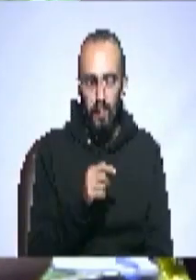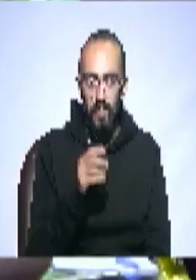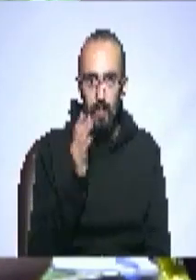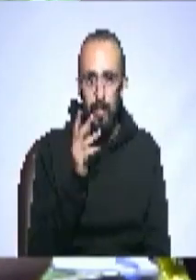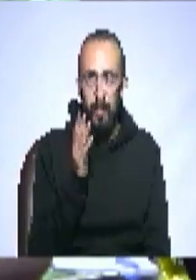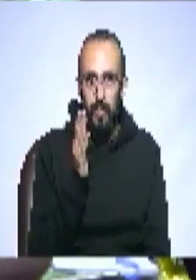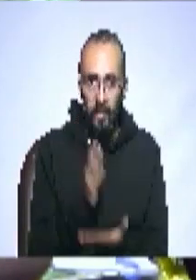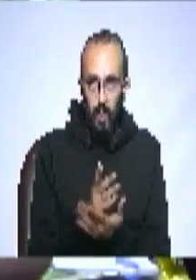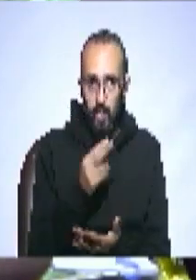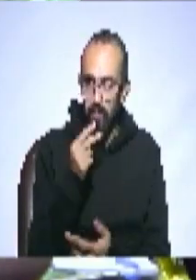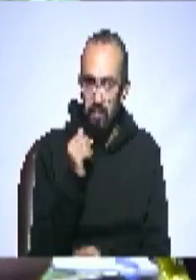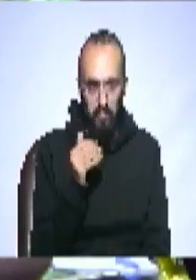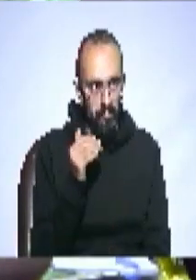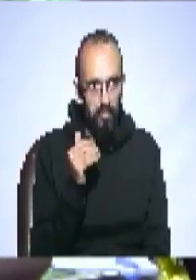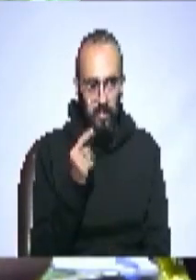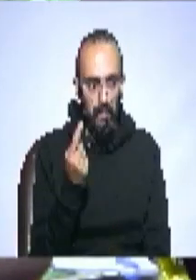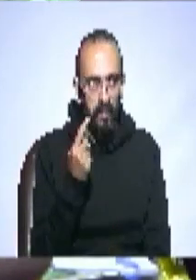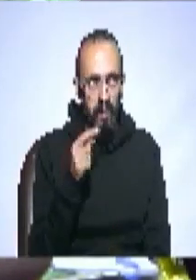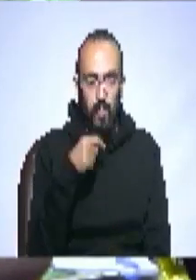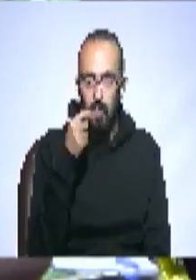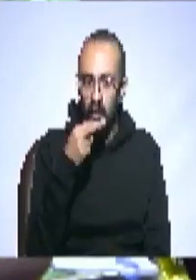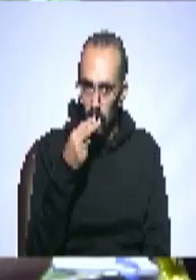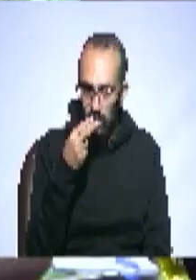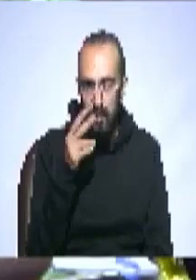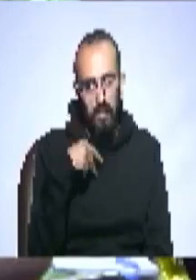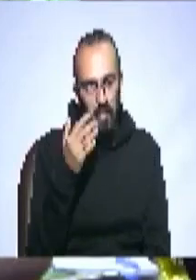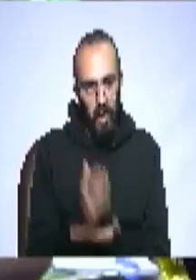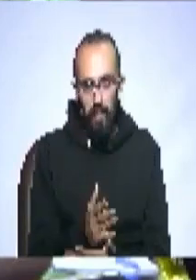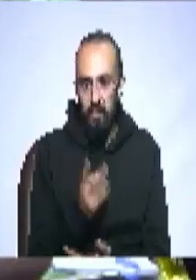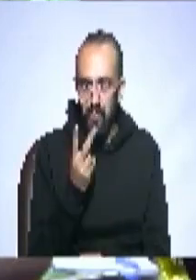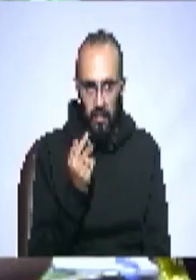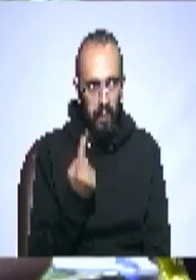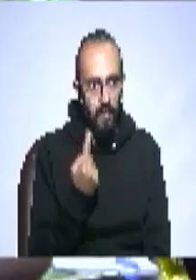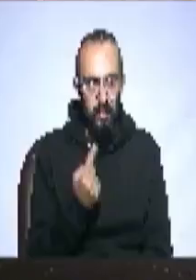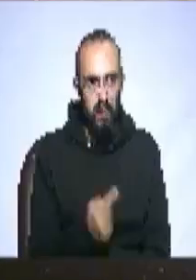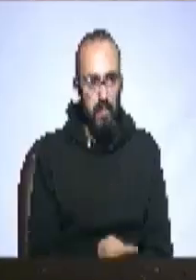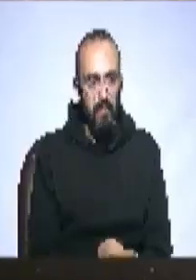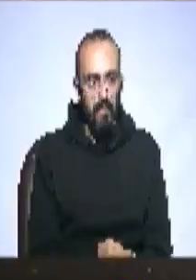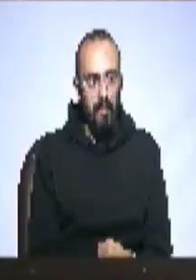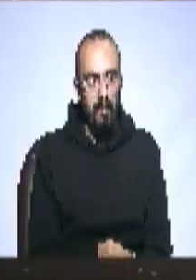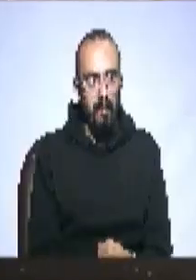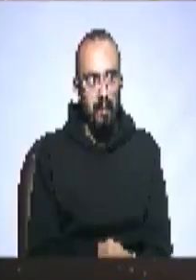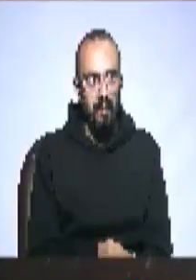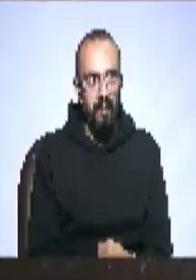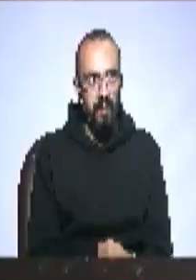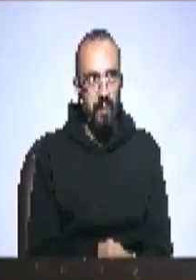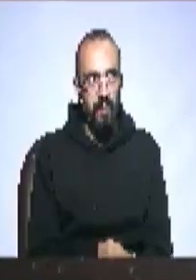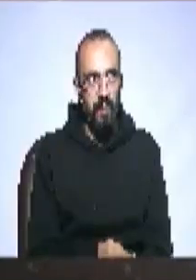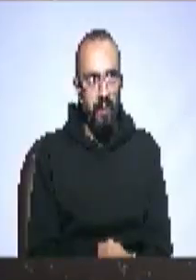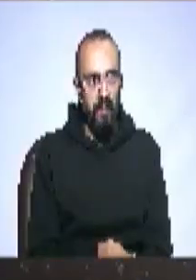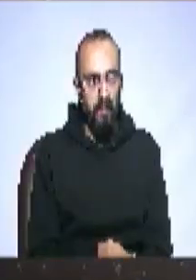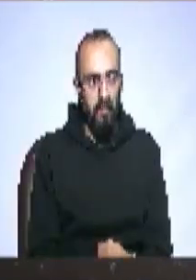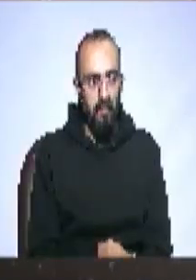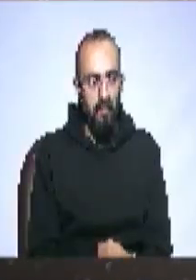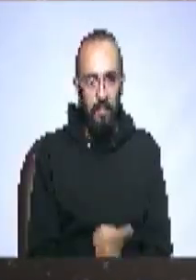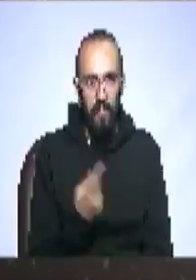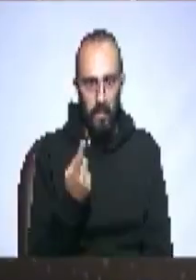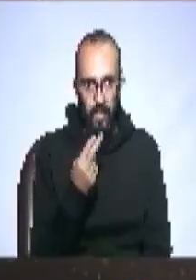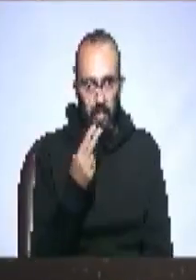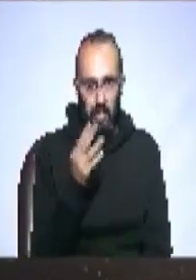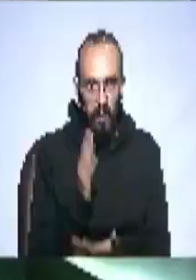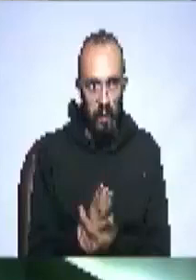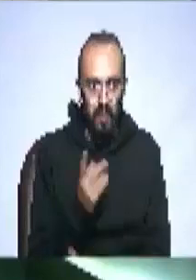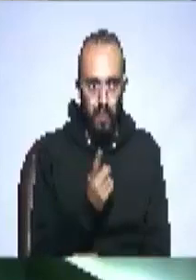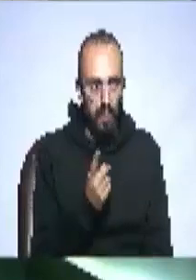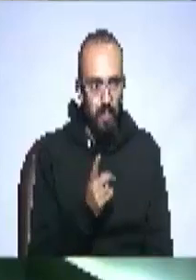ولا ساقعه؟ لا عادي، ممكن تتاكل دلوقتي. اصلا انا حاساها سخنه عادي حلوه يعني جدا.